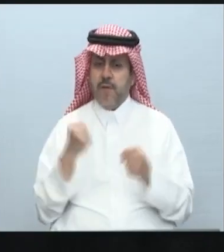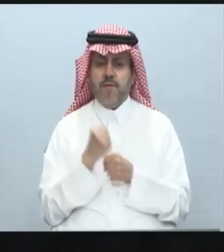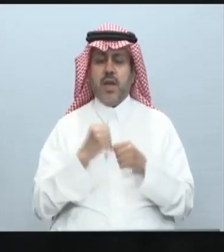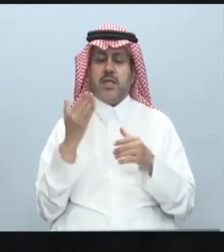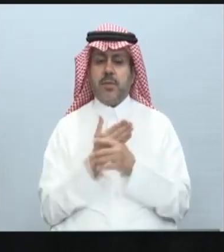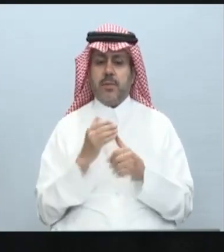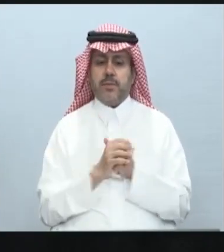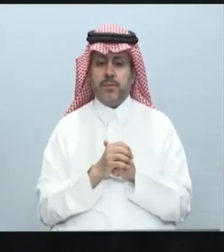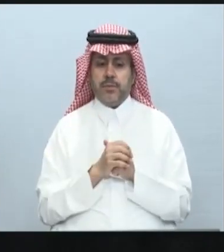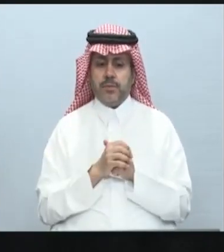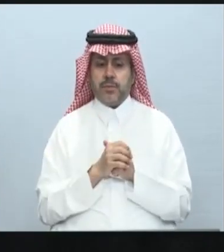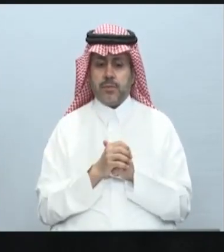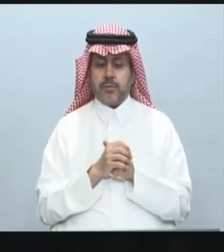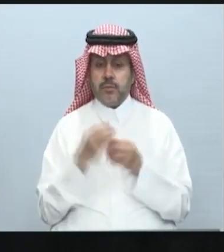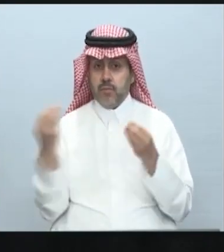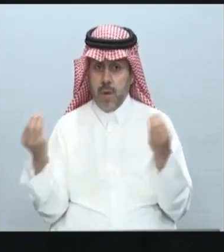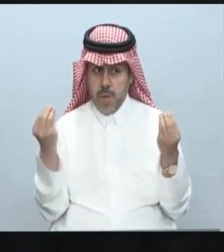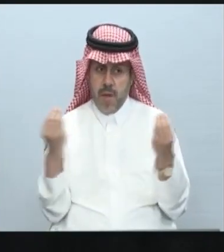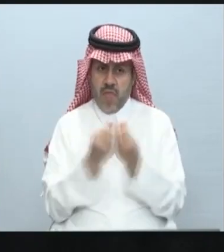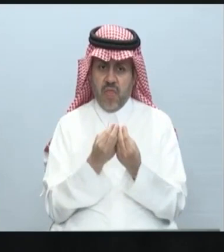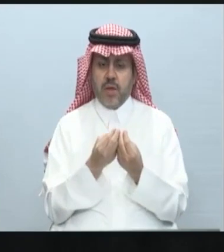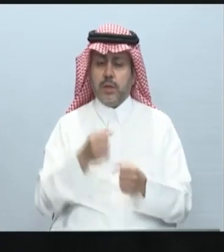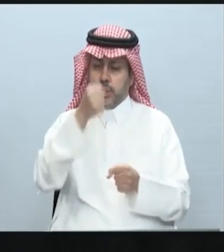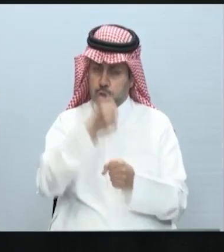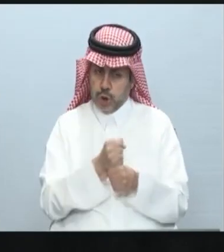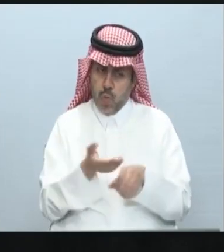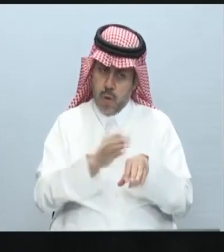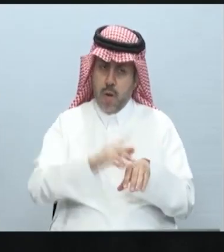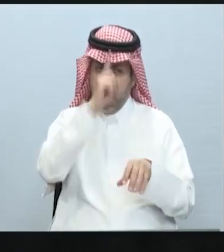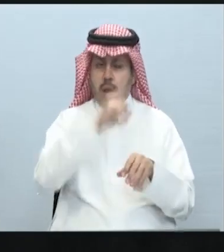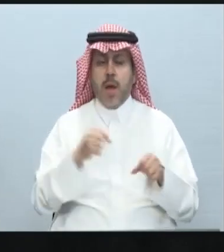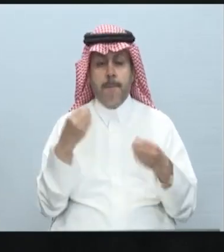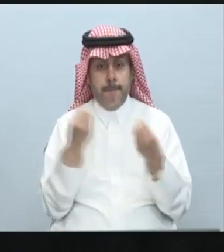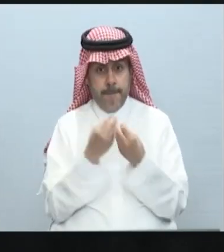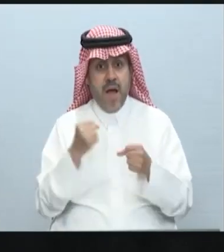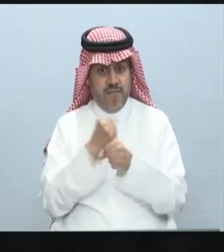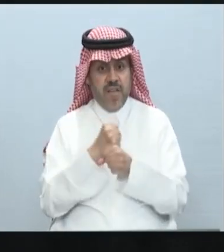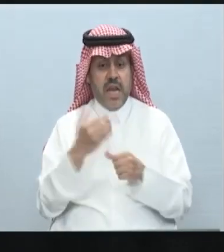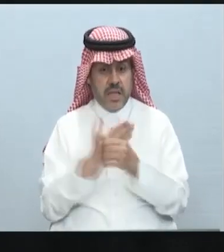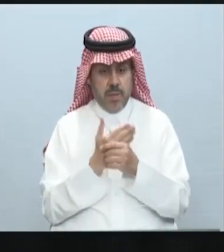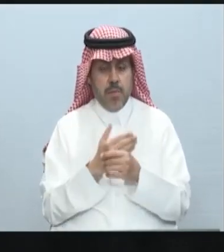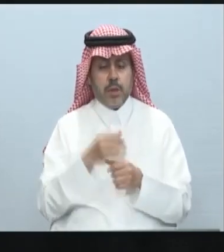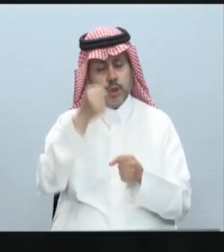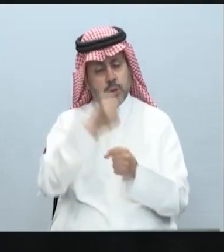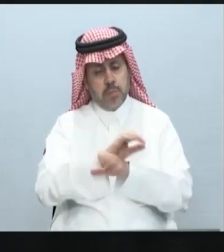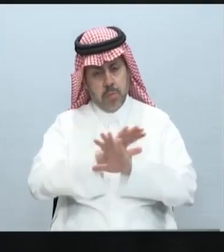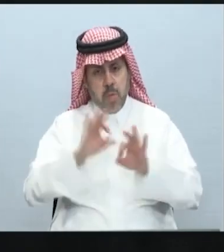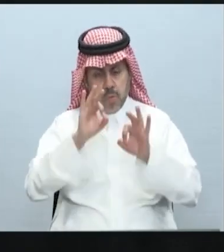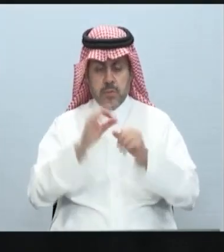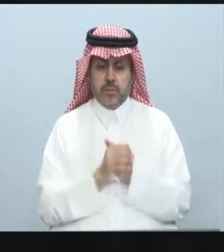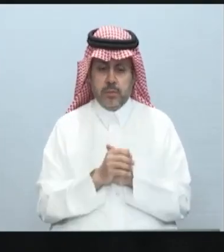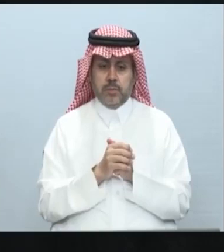فاذا فعلت هذا الامر مع هذا الامر حصل التوكل وكفى بالله وكيلا كفى بالله